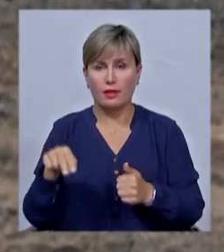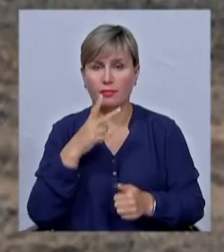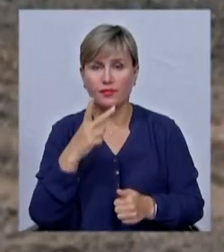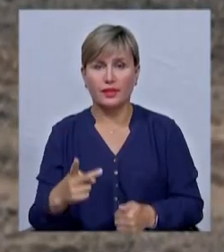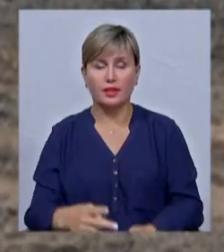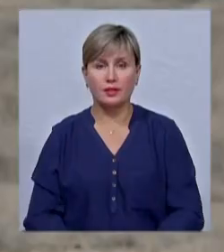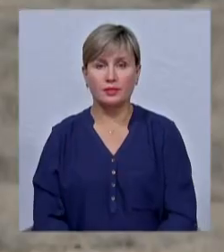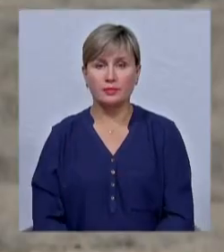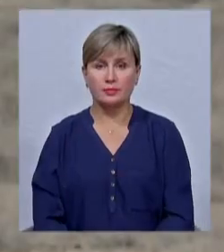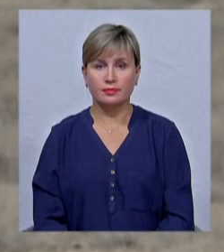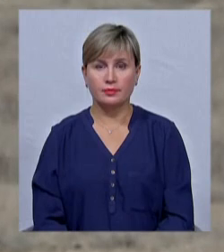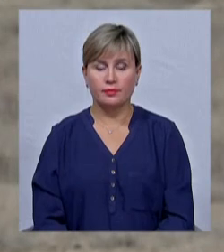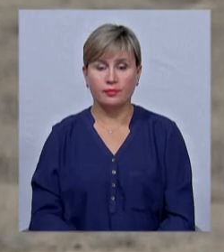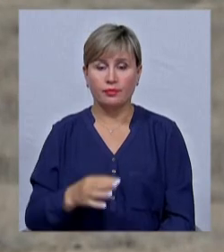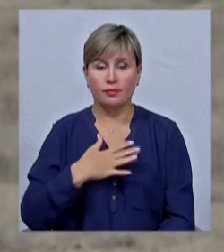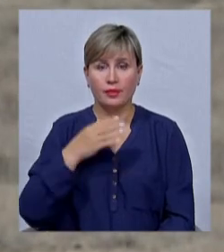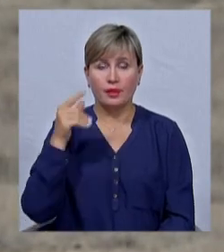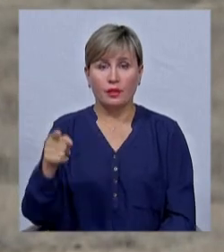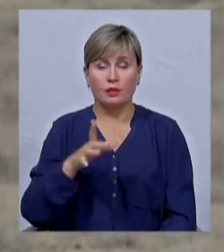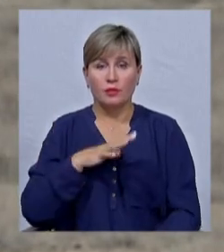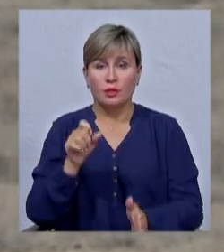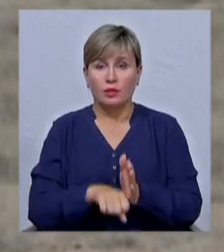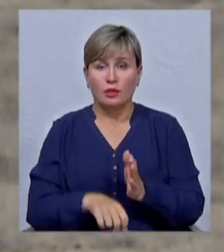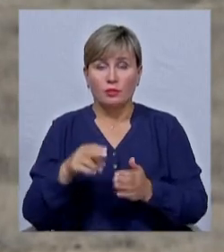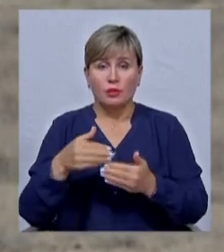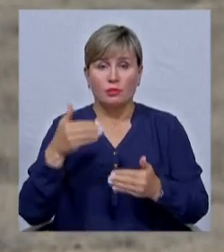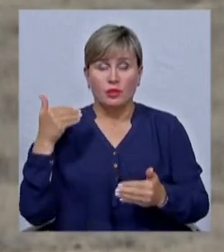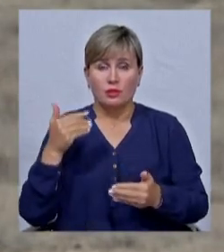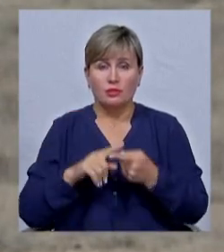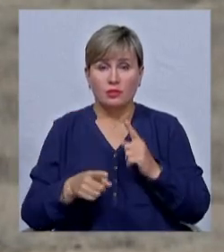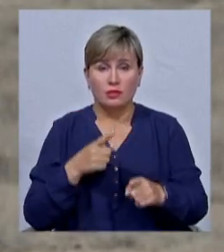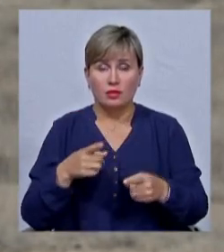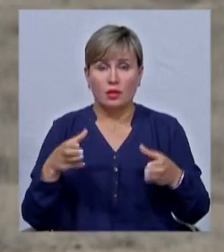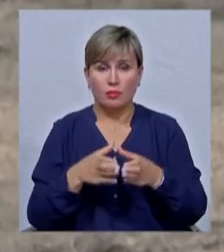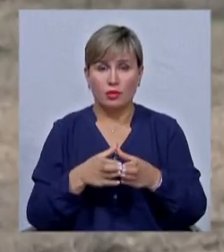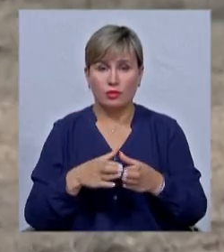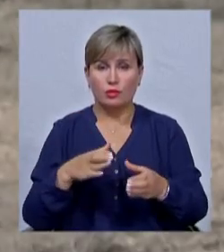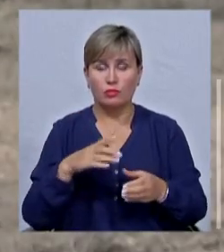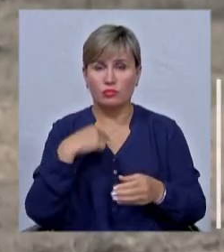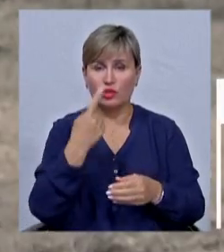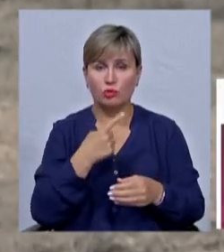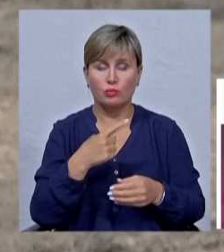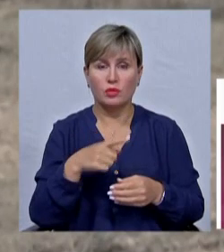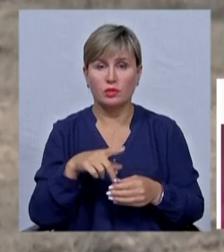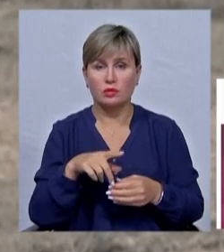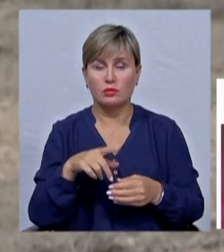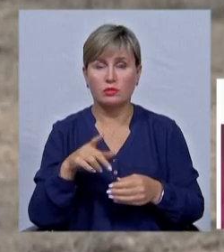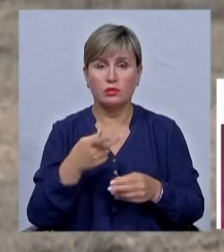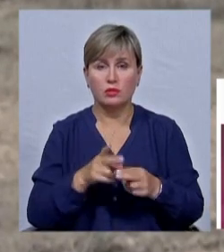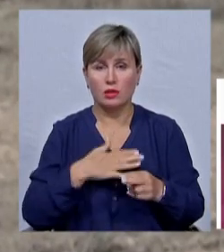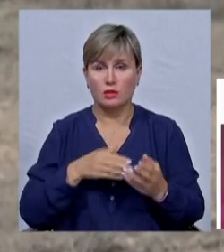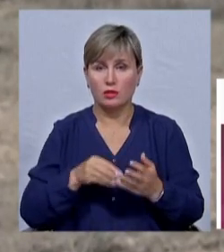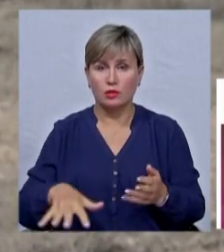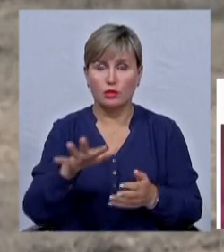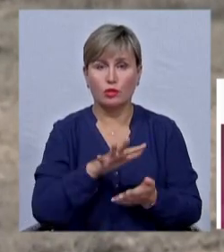по моему альбом был убит по предварительно сбора определенных группа лиц до на нашу территорию они как бы